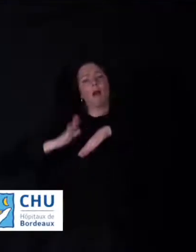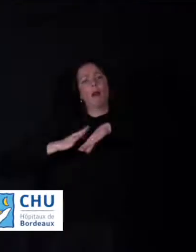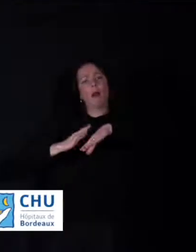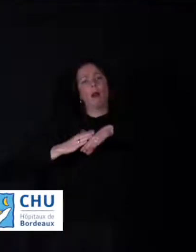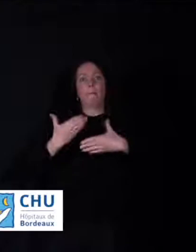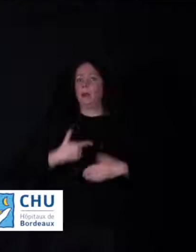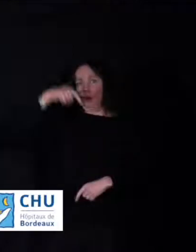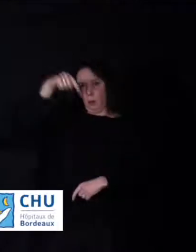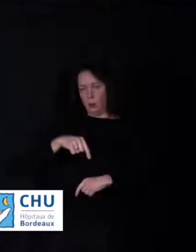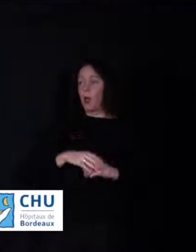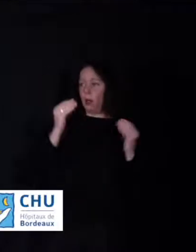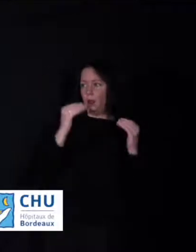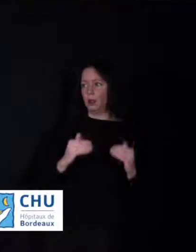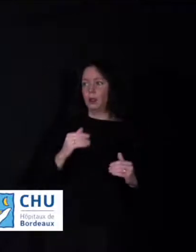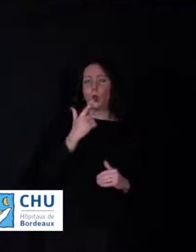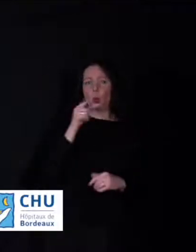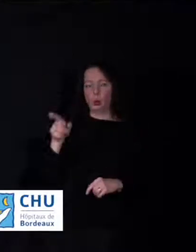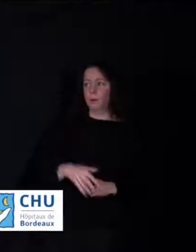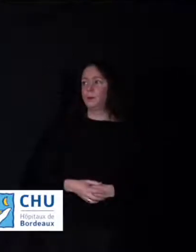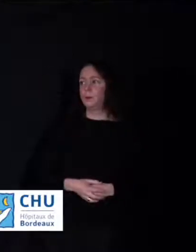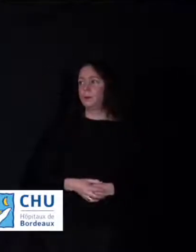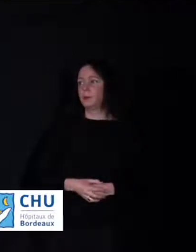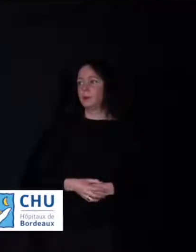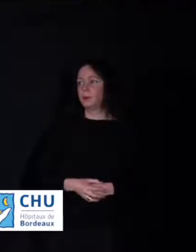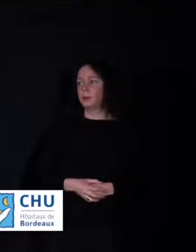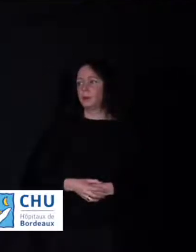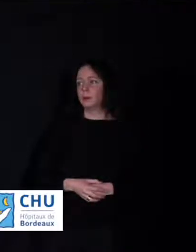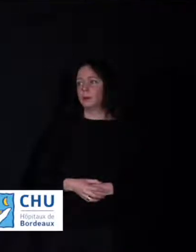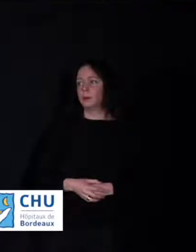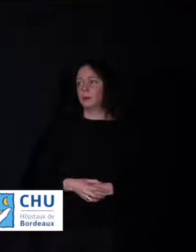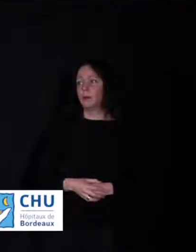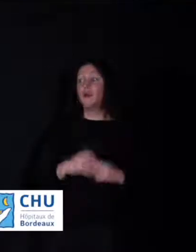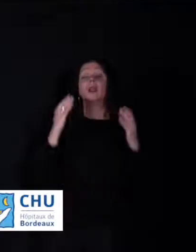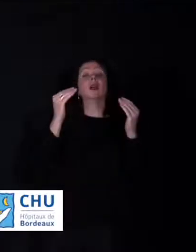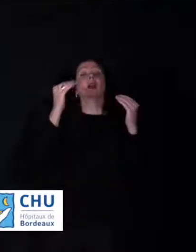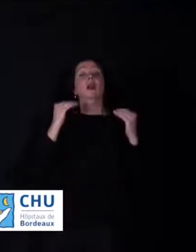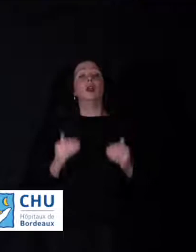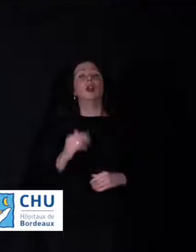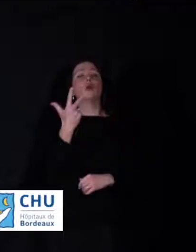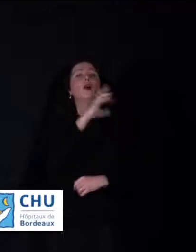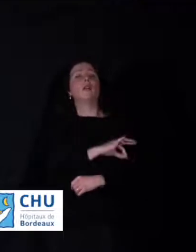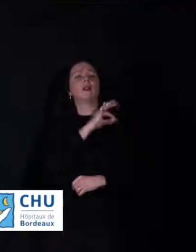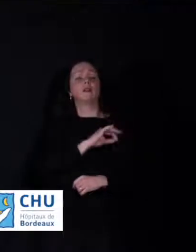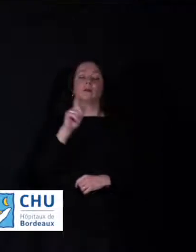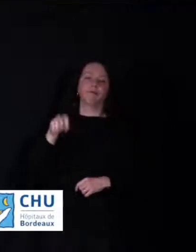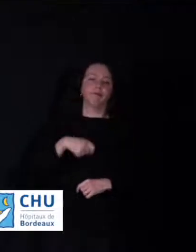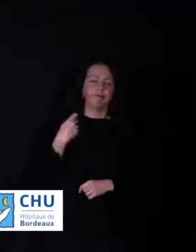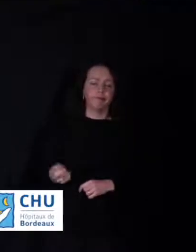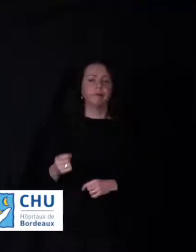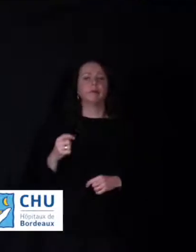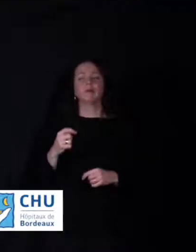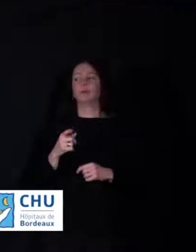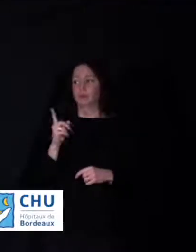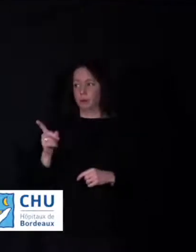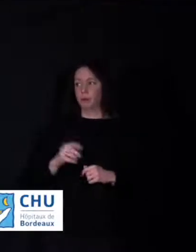deviennent obligatoires, rougeole, oreillon, rubéole. Les 3 vaccins que l'on faisait logiquement,